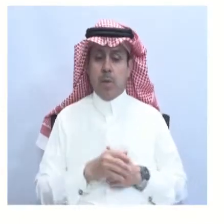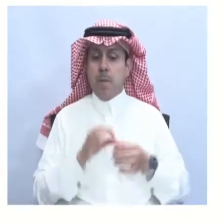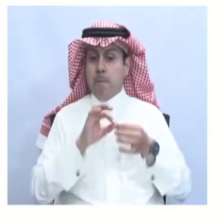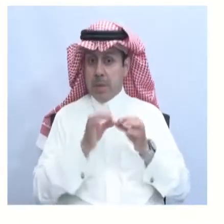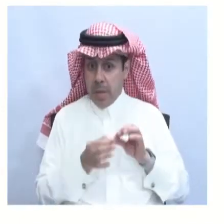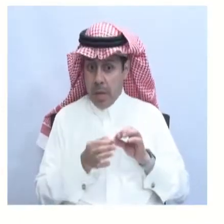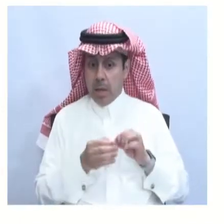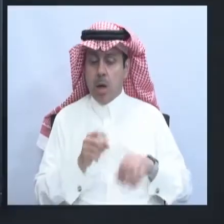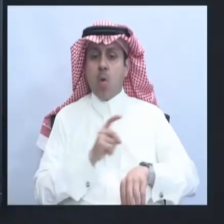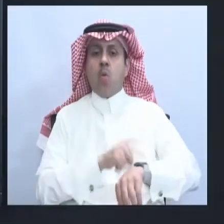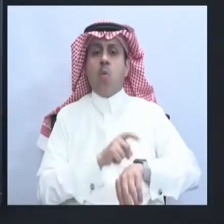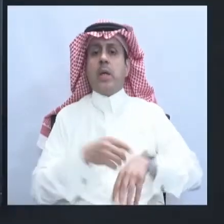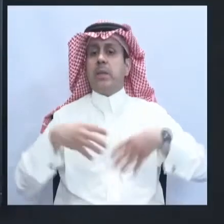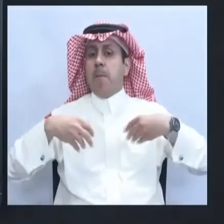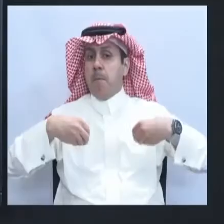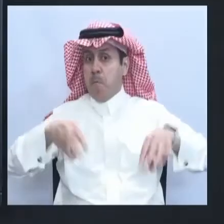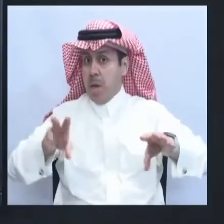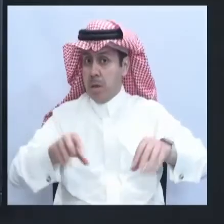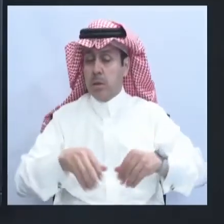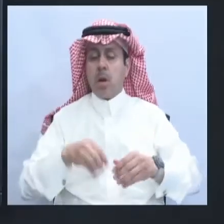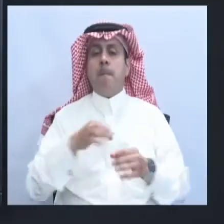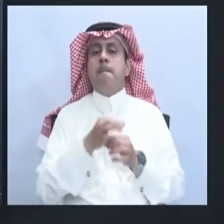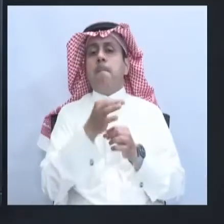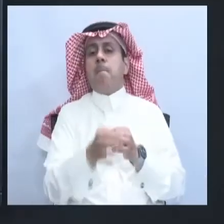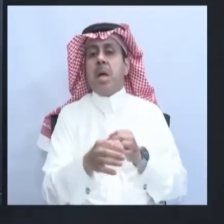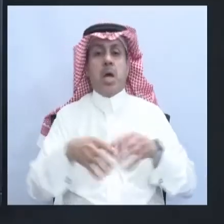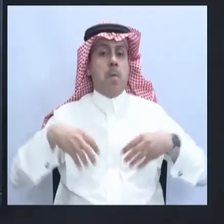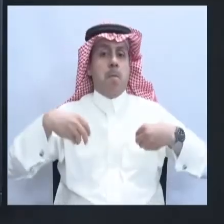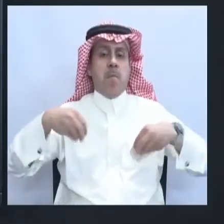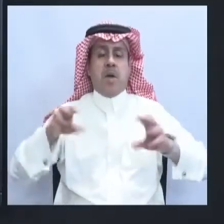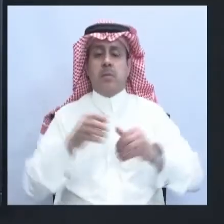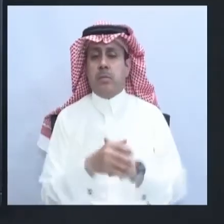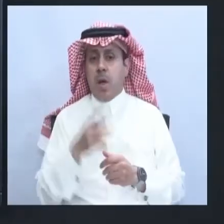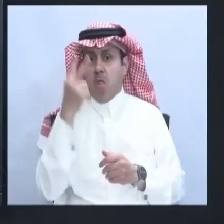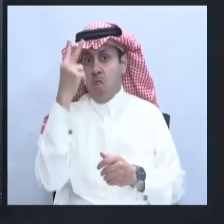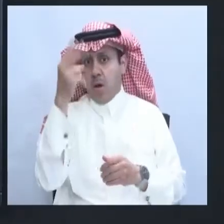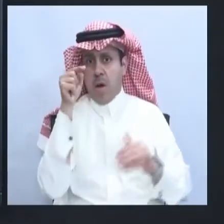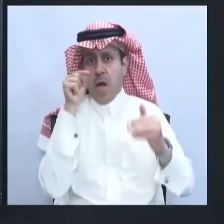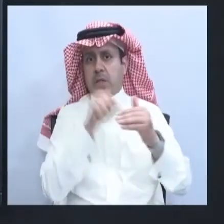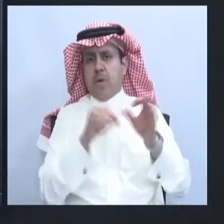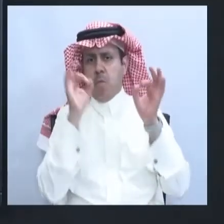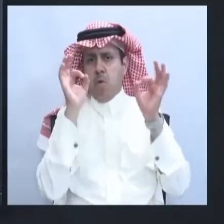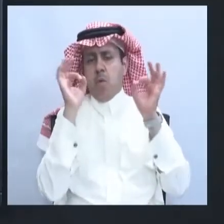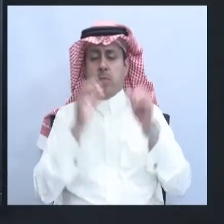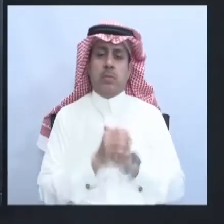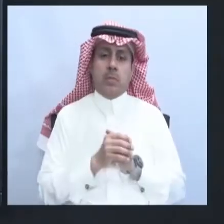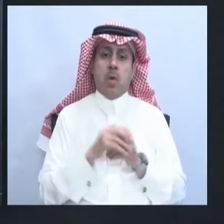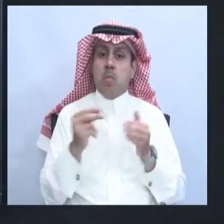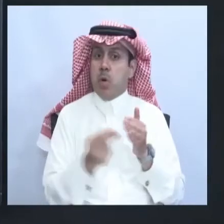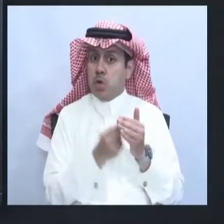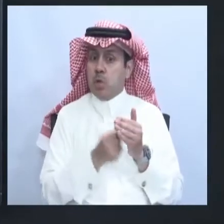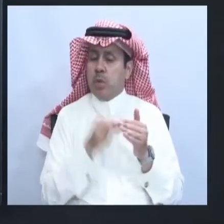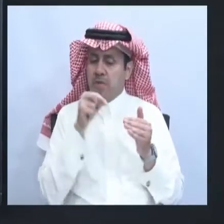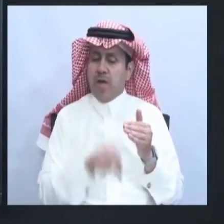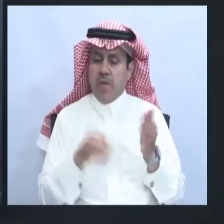يتعلق بوقت البيع وكذلك مكان البيع فهذاني دفاني مهمان مرسومان